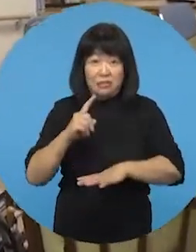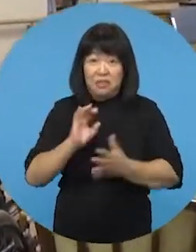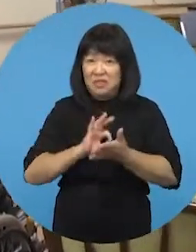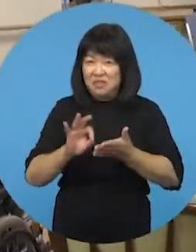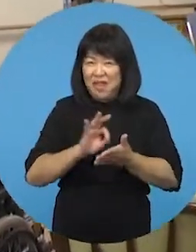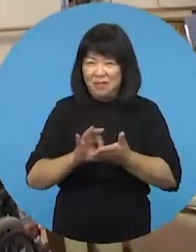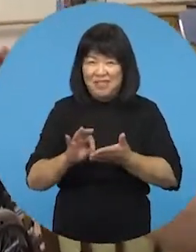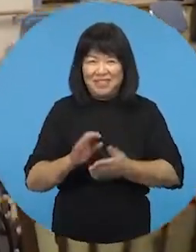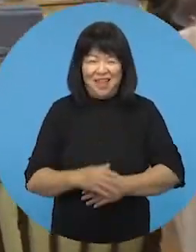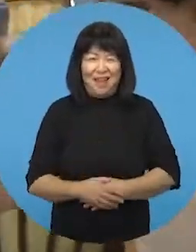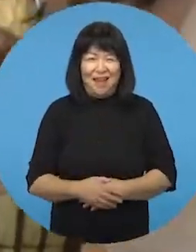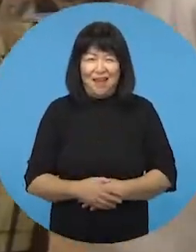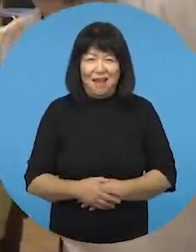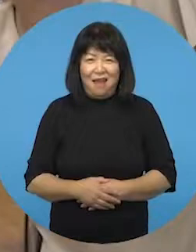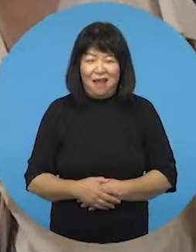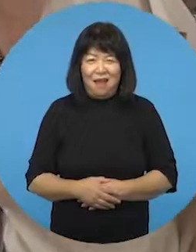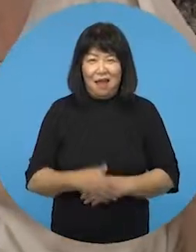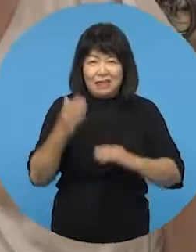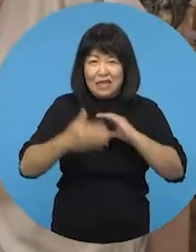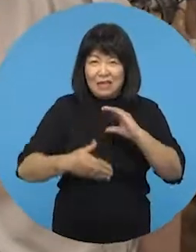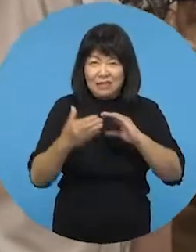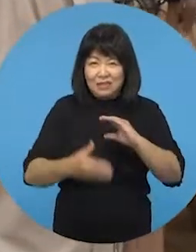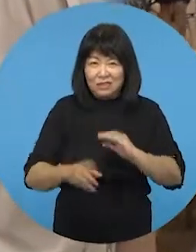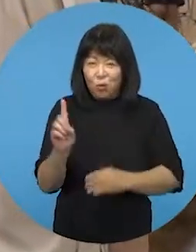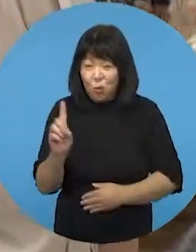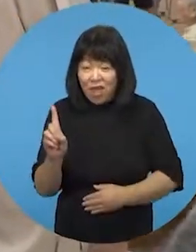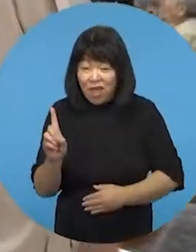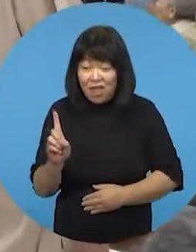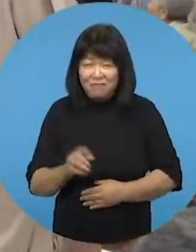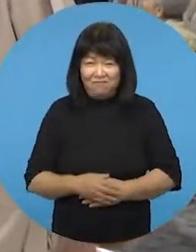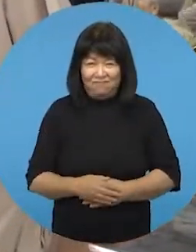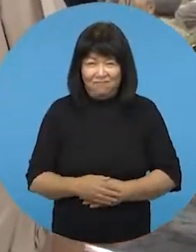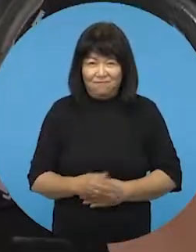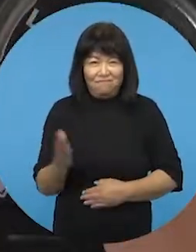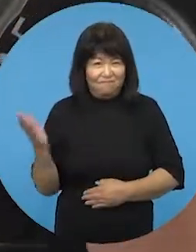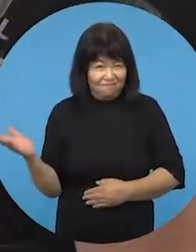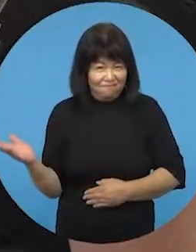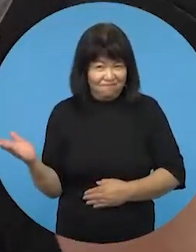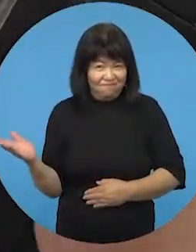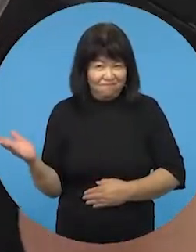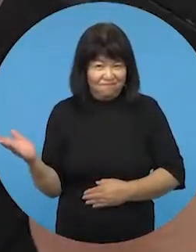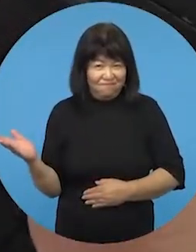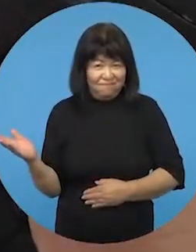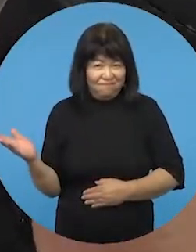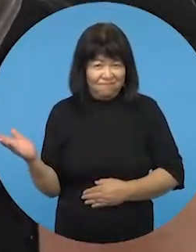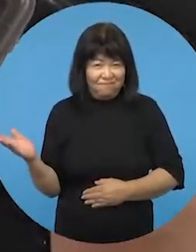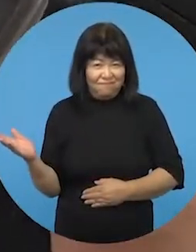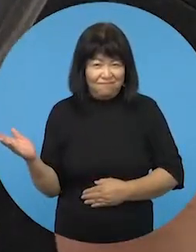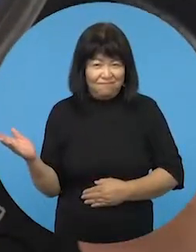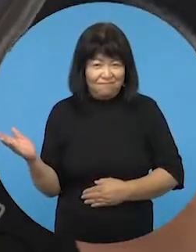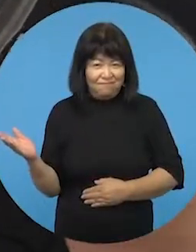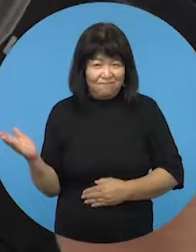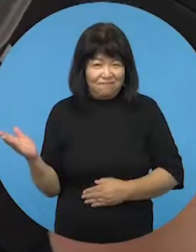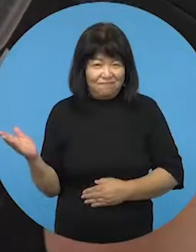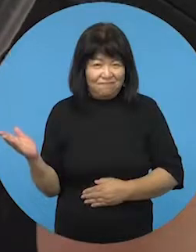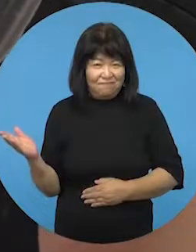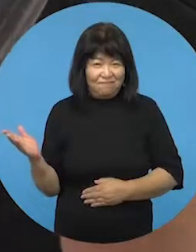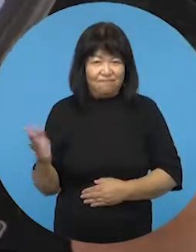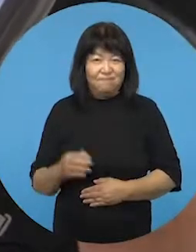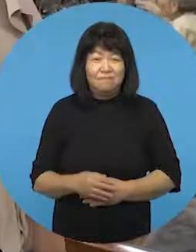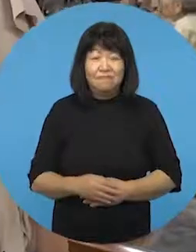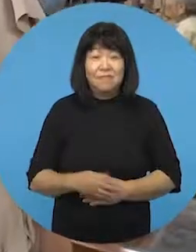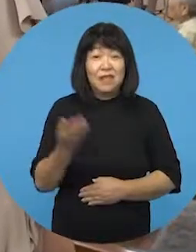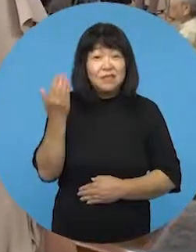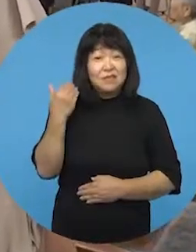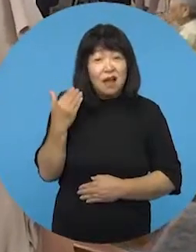ないです ね。じゃあどんな写真撮れた？見えるか？ こんな感じですね。 おー。さ